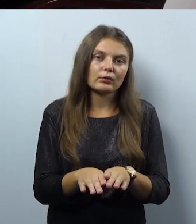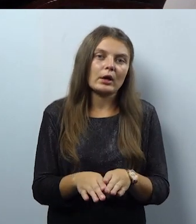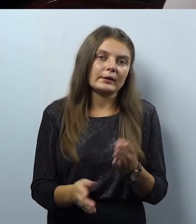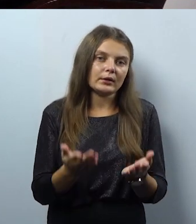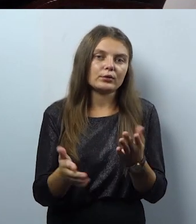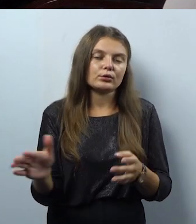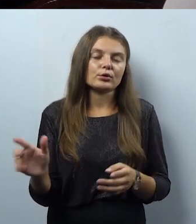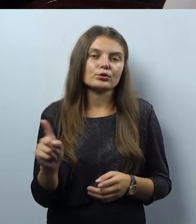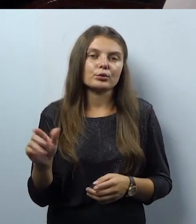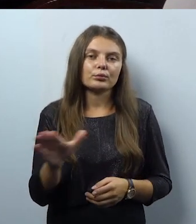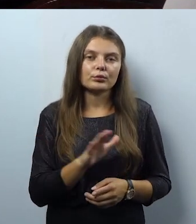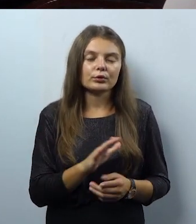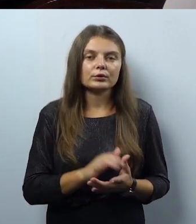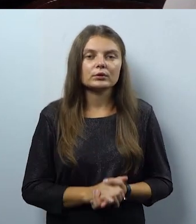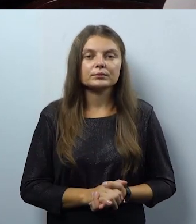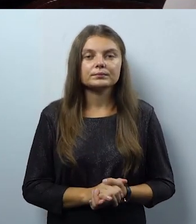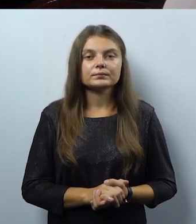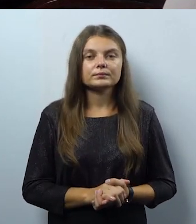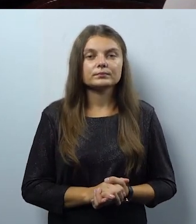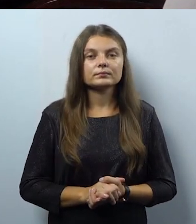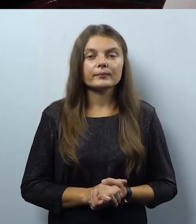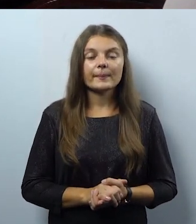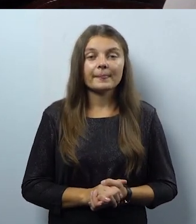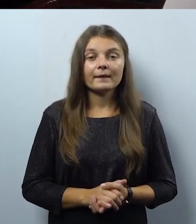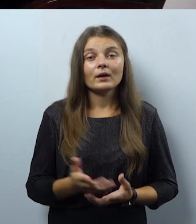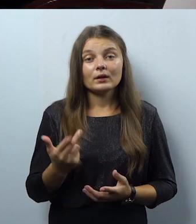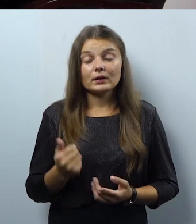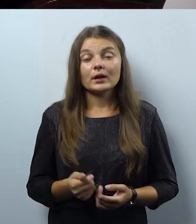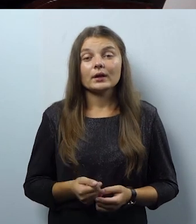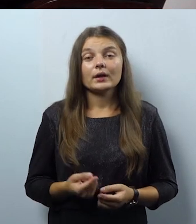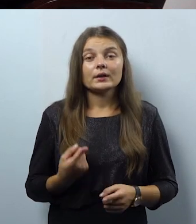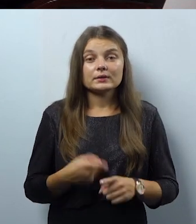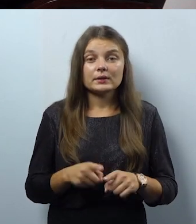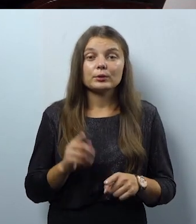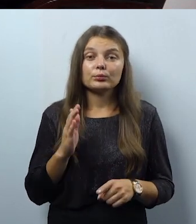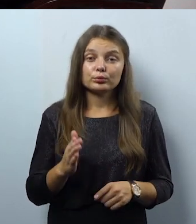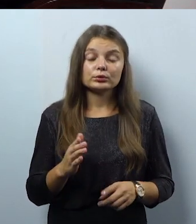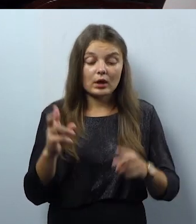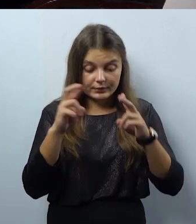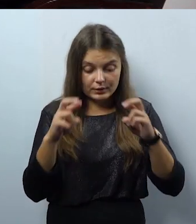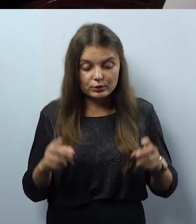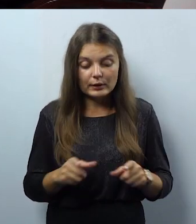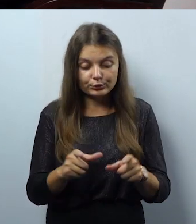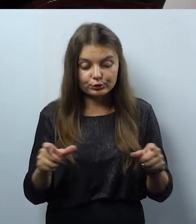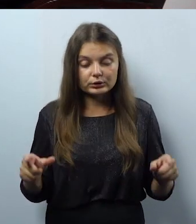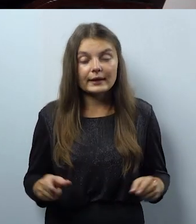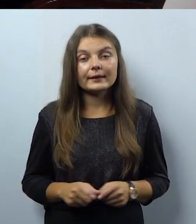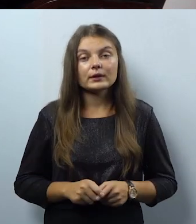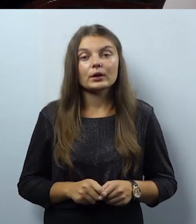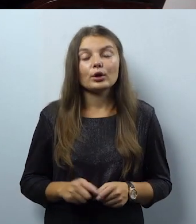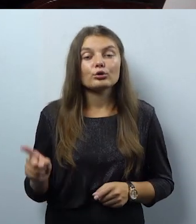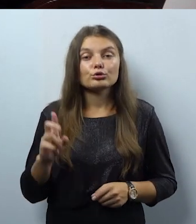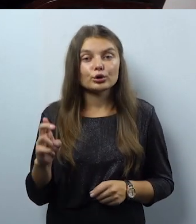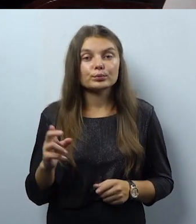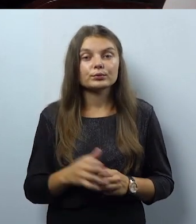медицини? Я думаю, воно не перемелиться, а це, певно, буде відсів. Тобто, якість послуги, в першу чергу, буде залежати від